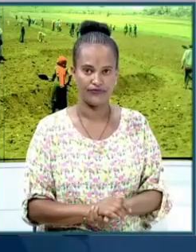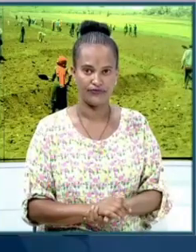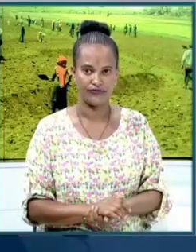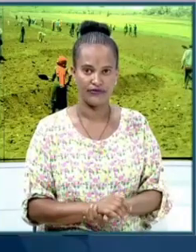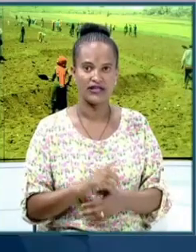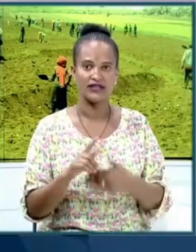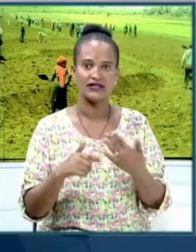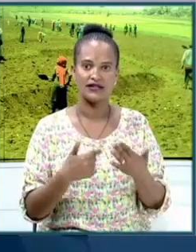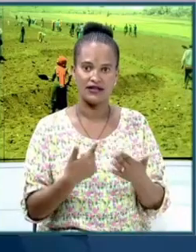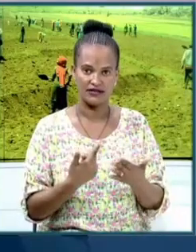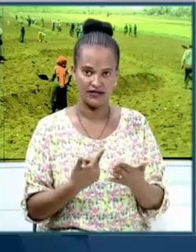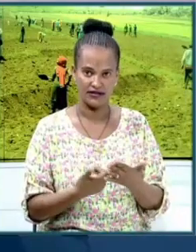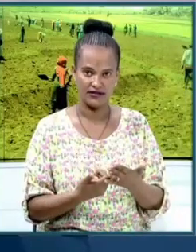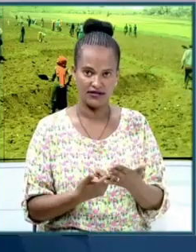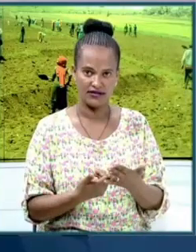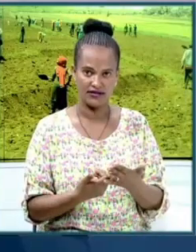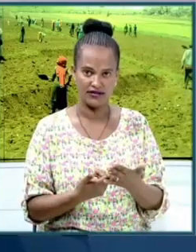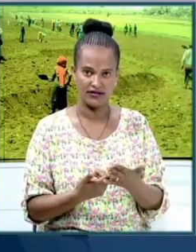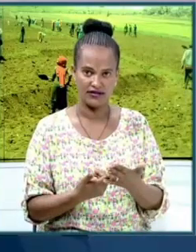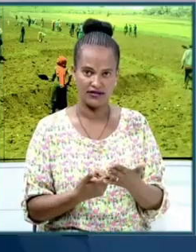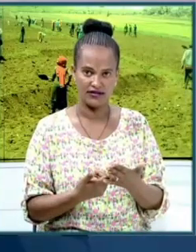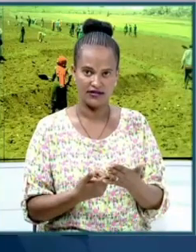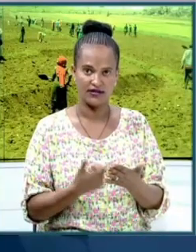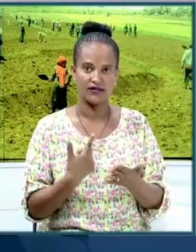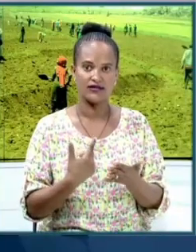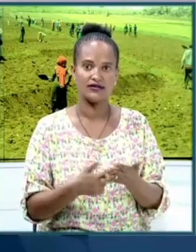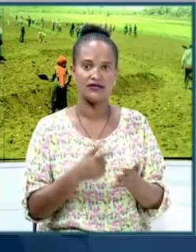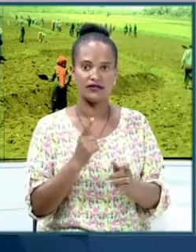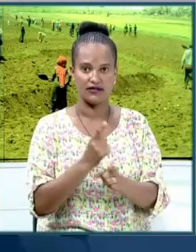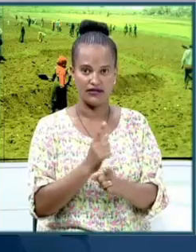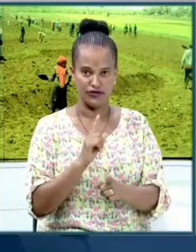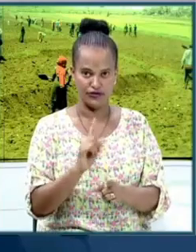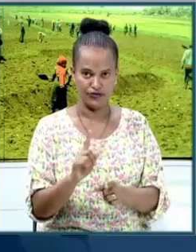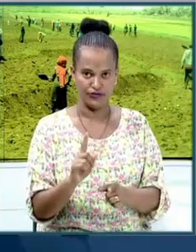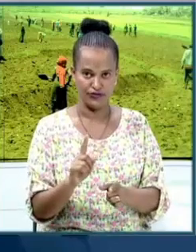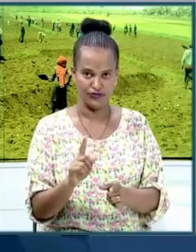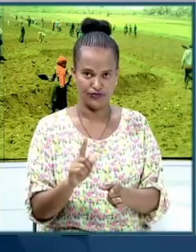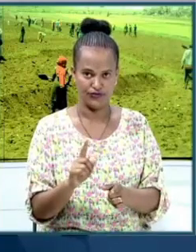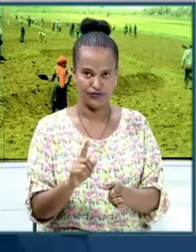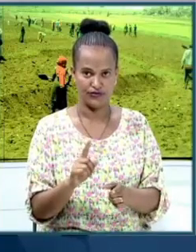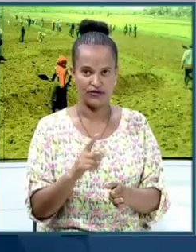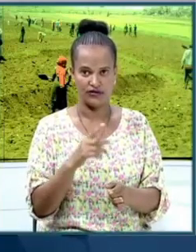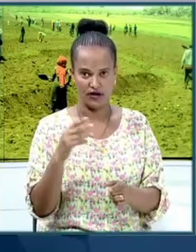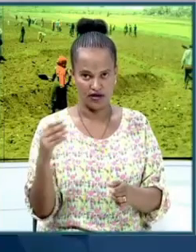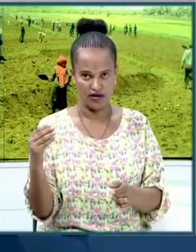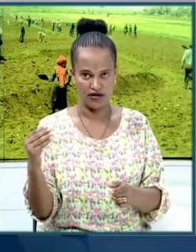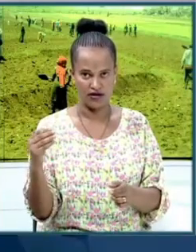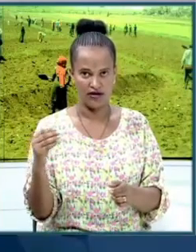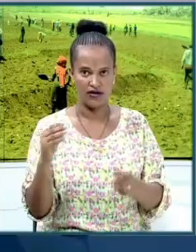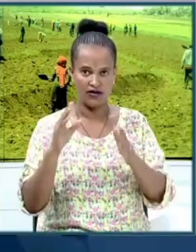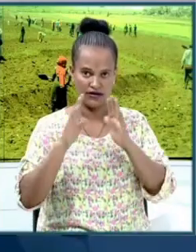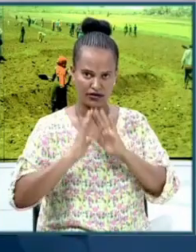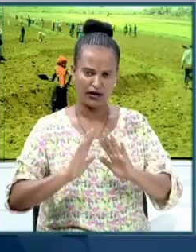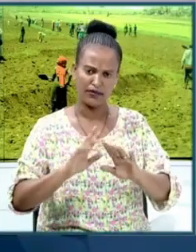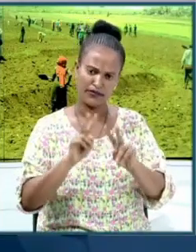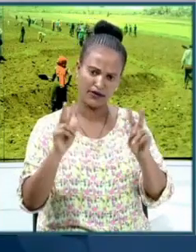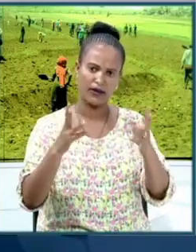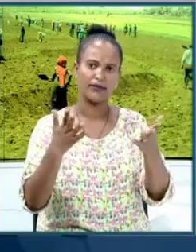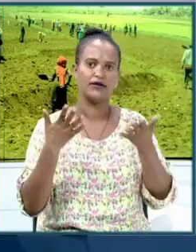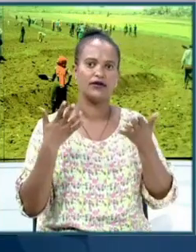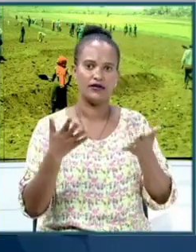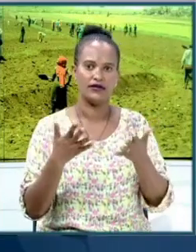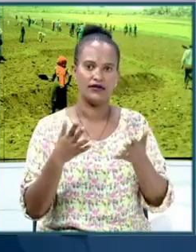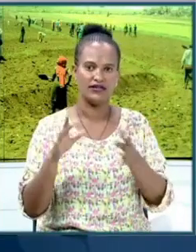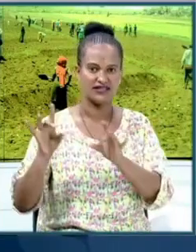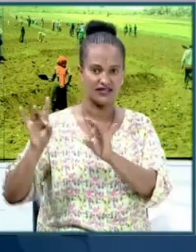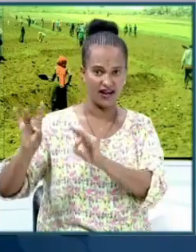ስለዚቲ ሕቶ ዝተላዕለ ትክክል እዩ። ንሕና ሰላም ዕሪና ንደሊ